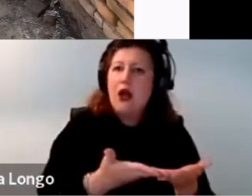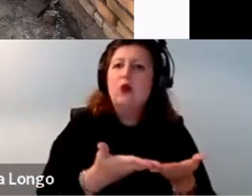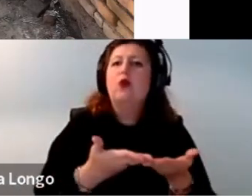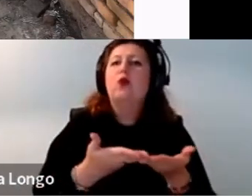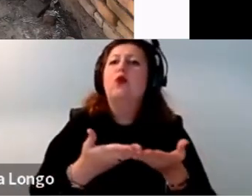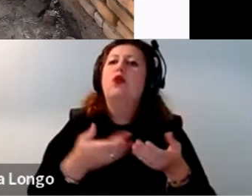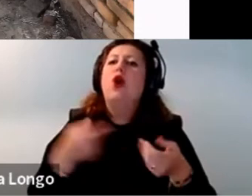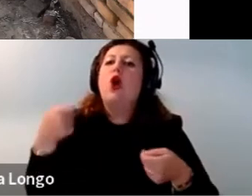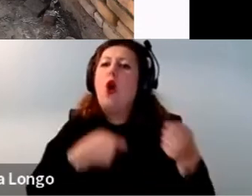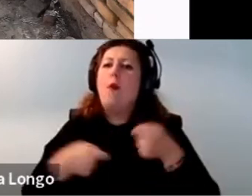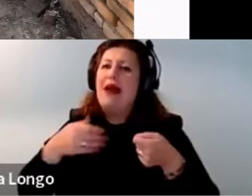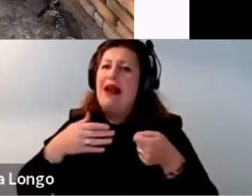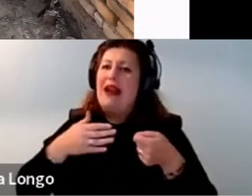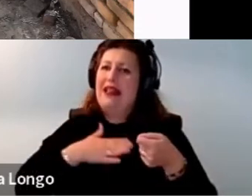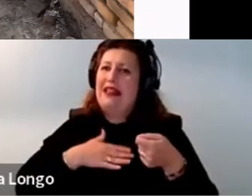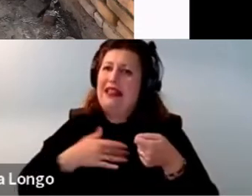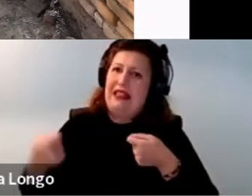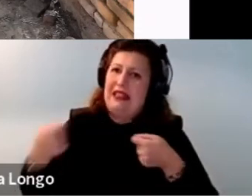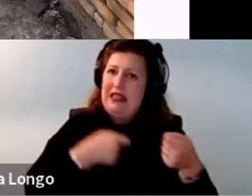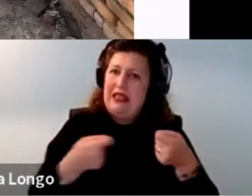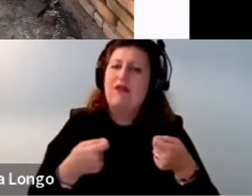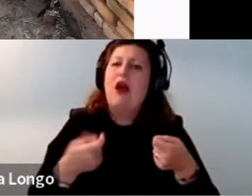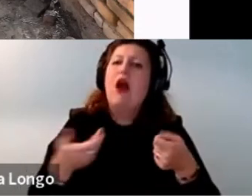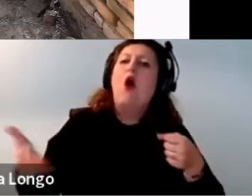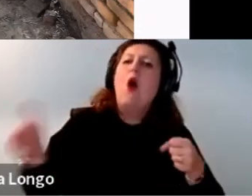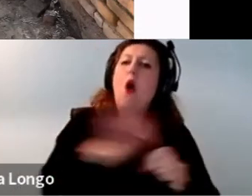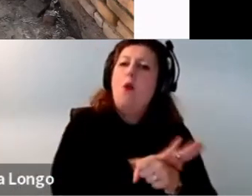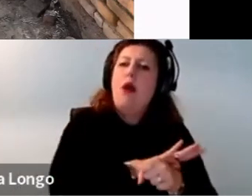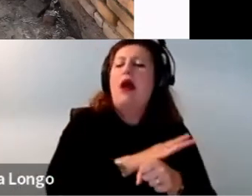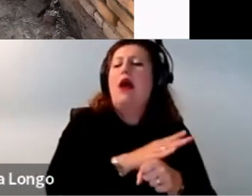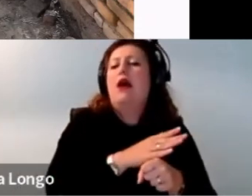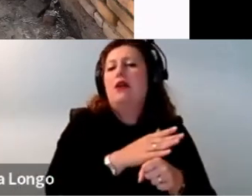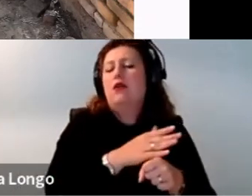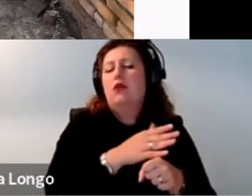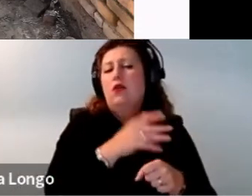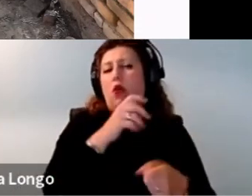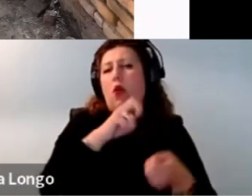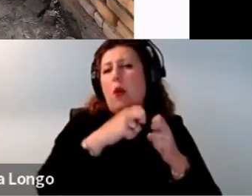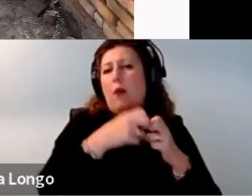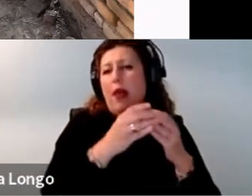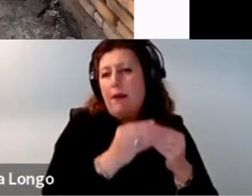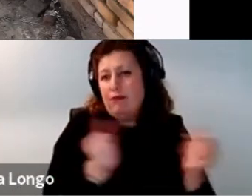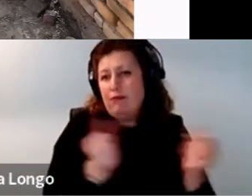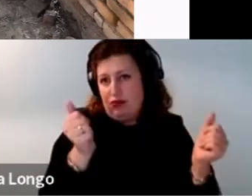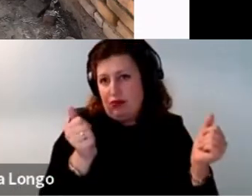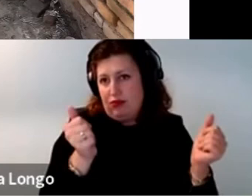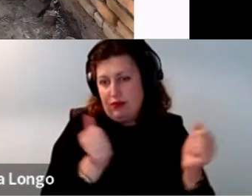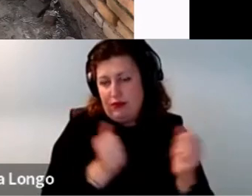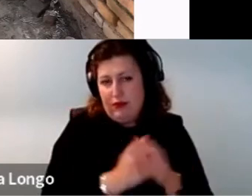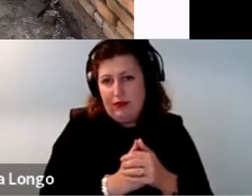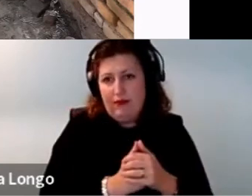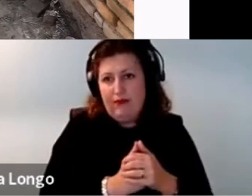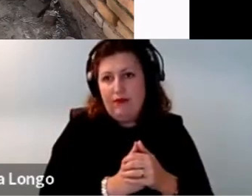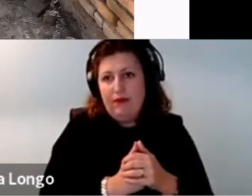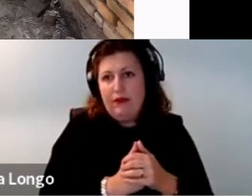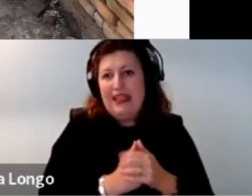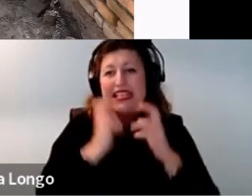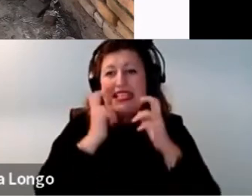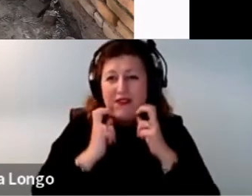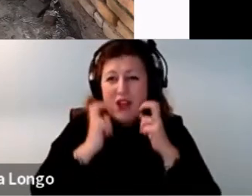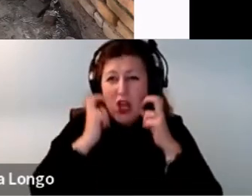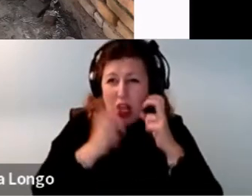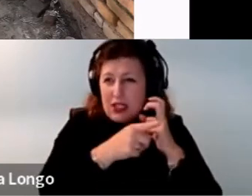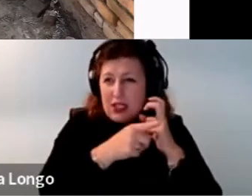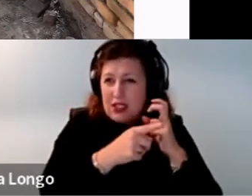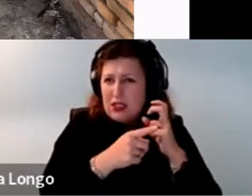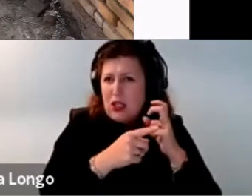comunità e completa quello che loro hanno già iniziato con un insieme di sforzi, invece che semplicemente